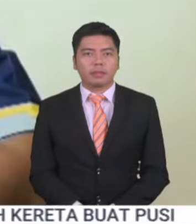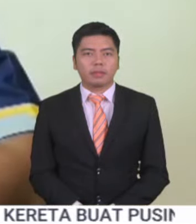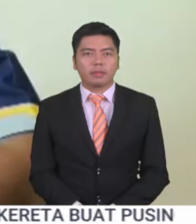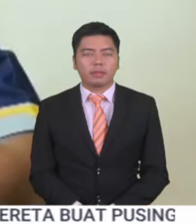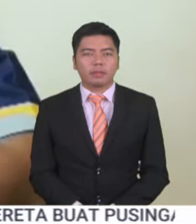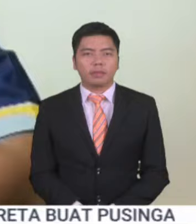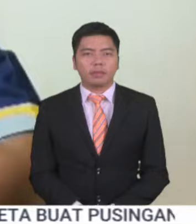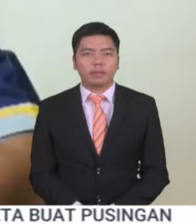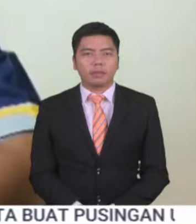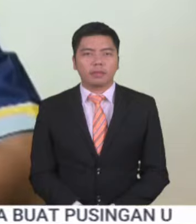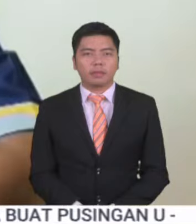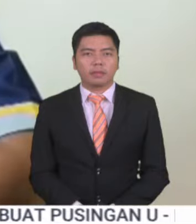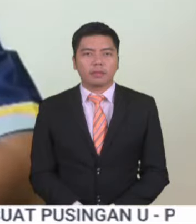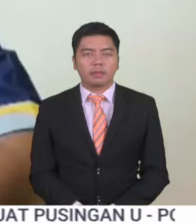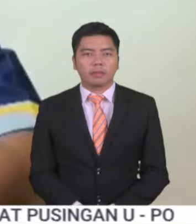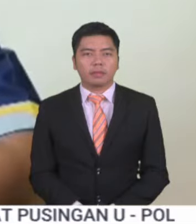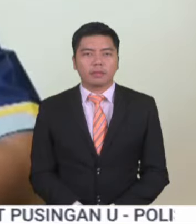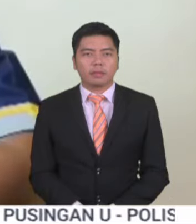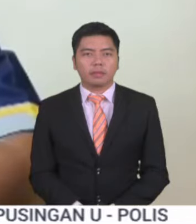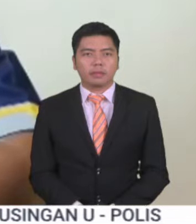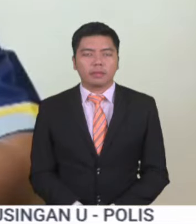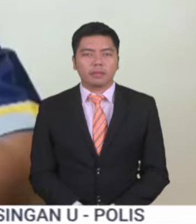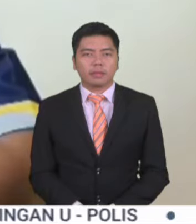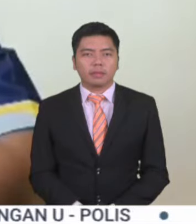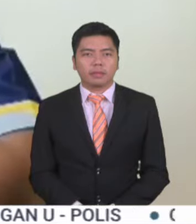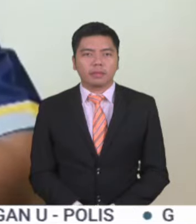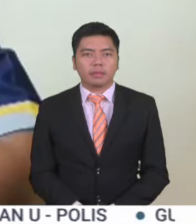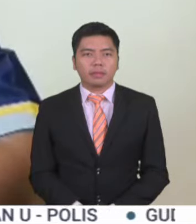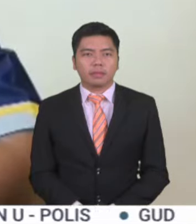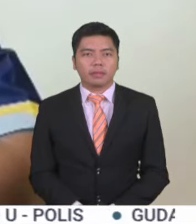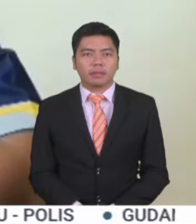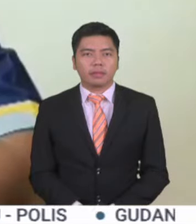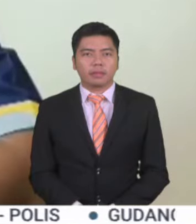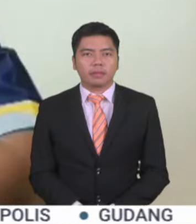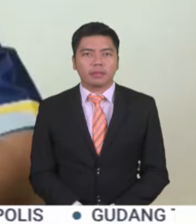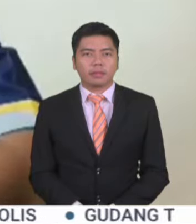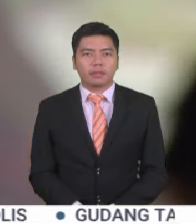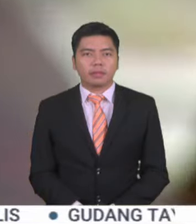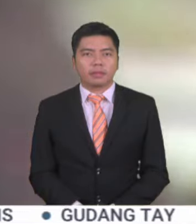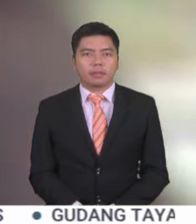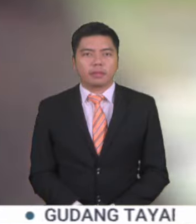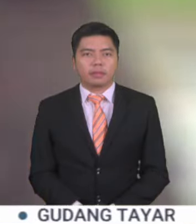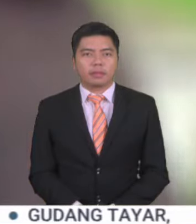seseorang individu, ia adalah tidak bertepatan dan sangat mengecewakan.